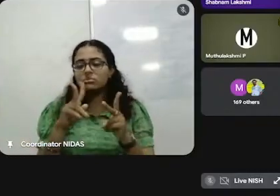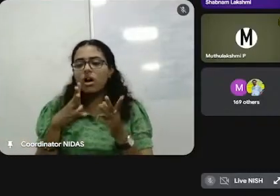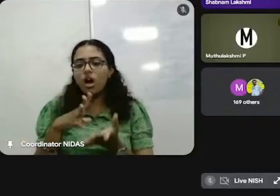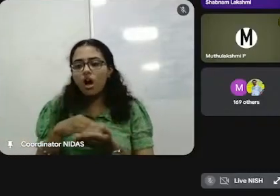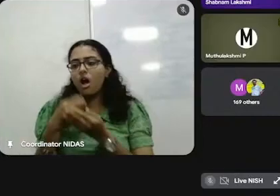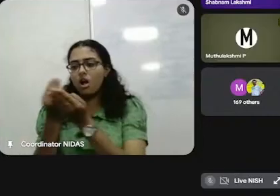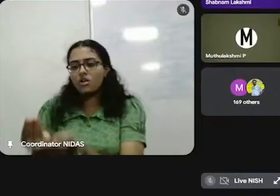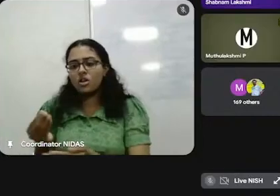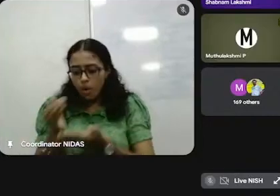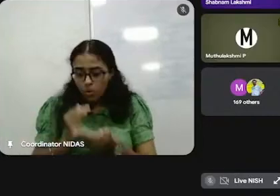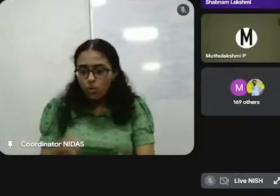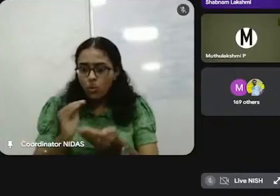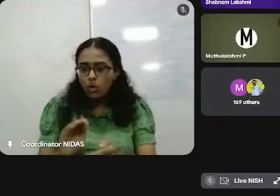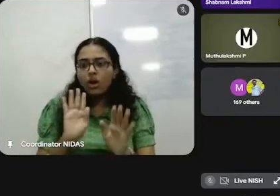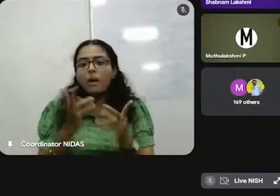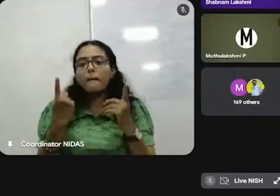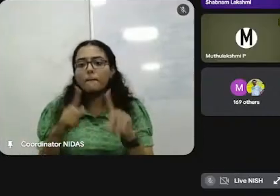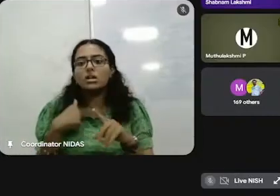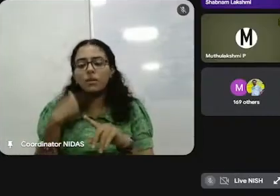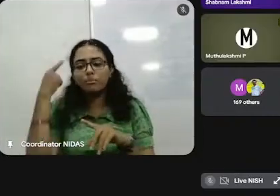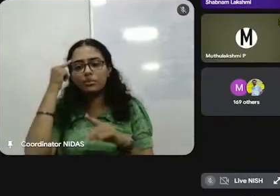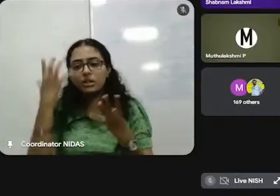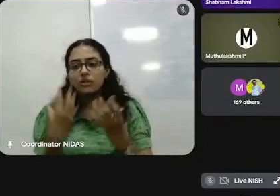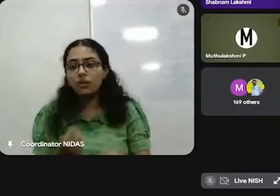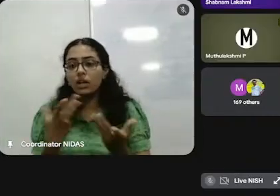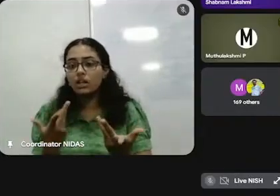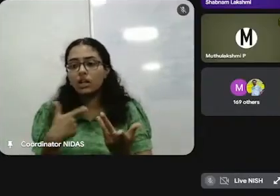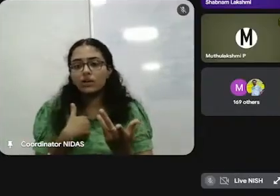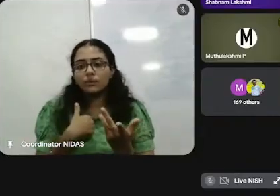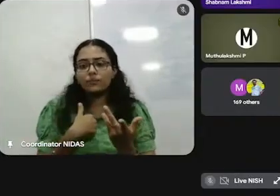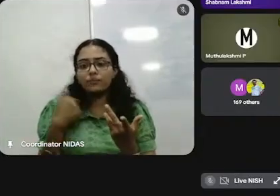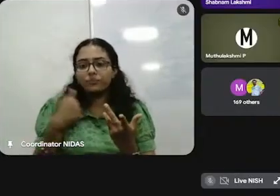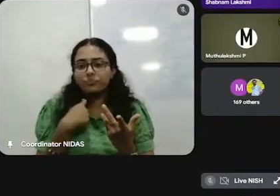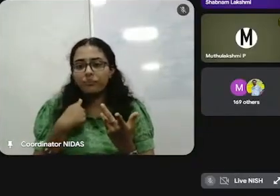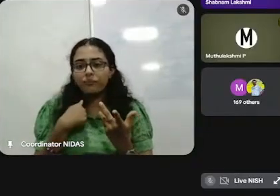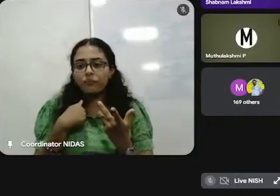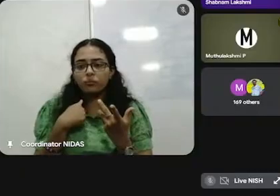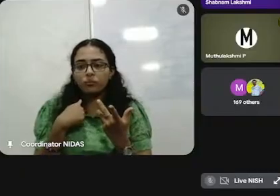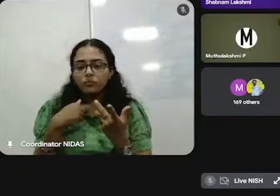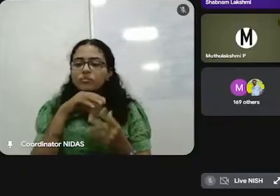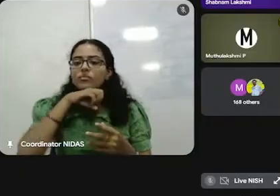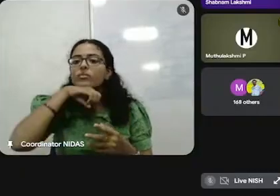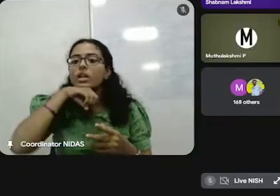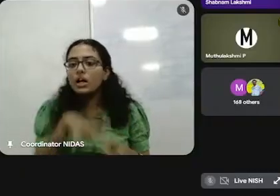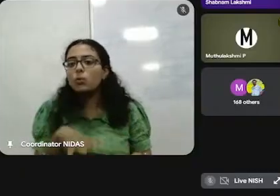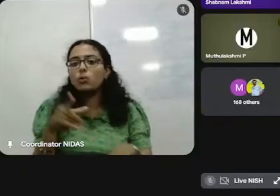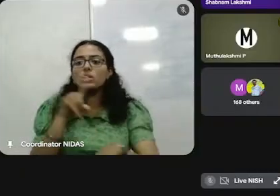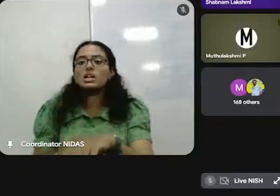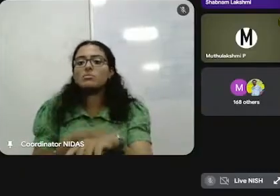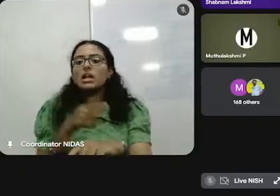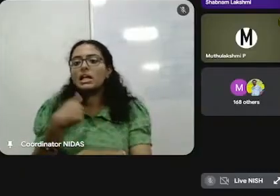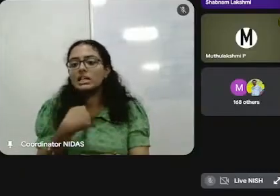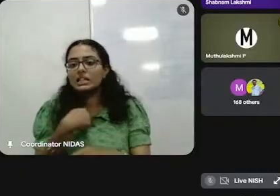കൊച്ചു കുട്ടിയല്ലേ എന്നാണ്. പക്ഷെ ഒരു കാര്യം നമ്മൾ ചിന്തിക്കേണ്ടത് ഈ അതിറോസ്ക്ലിറോട്ടിക് ചേഞ്ചസ് സ്റ്റാർട്ട്സ് ഏർലി ഇൻ ലൈഫ്. കാരണം നമ്മുടെ